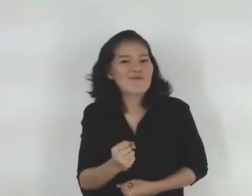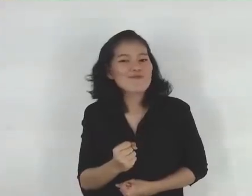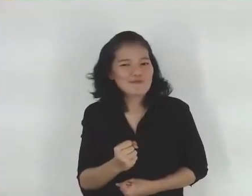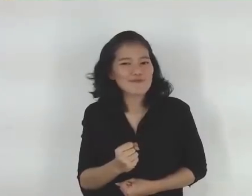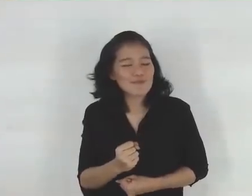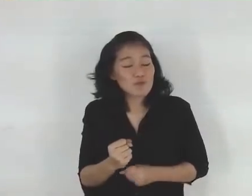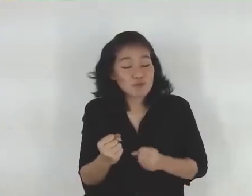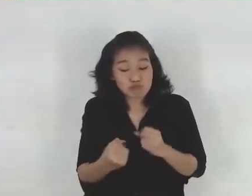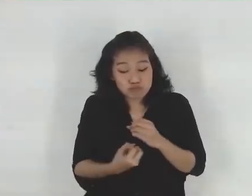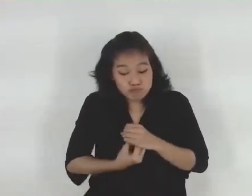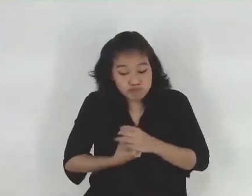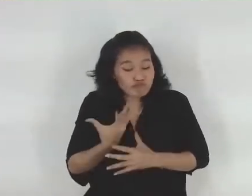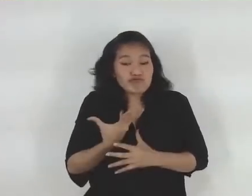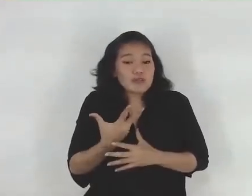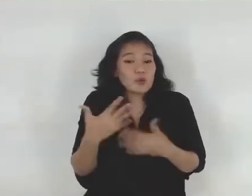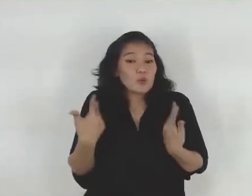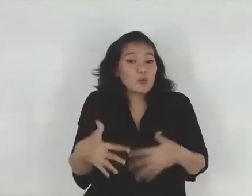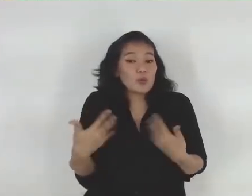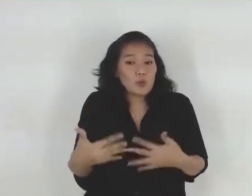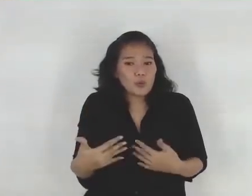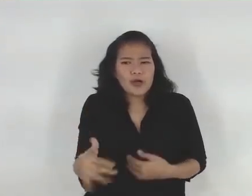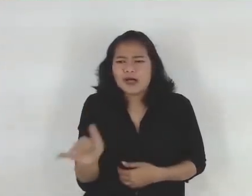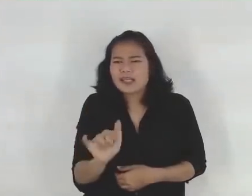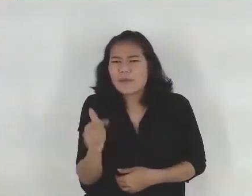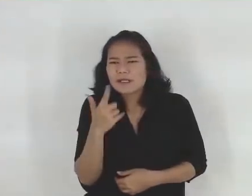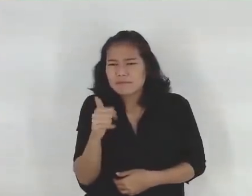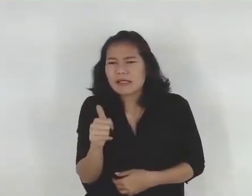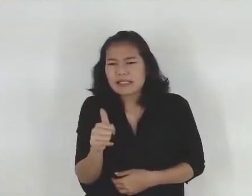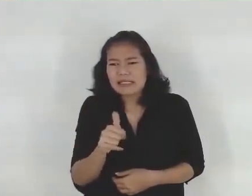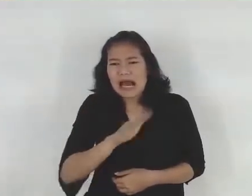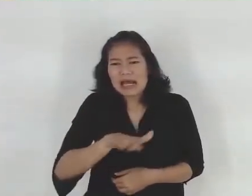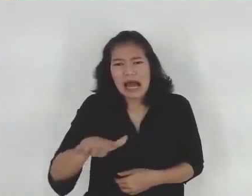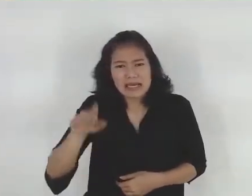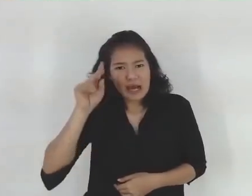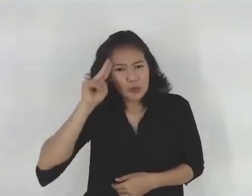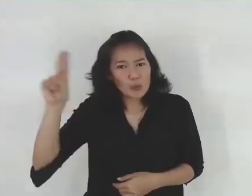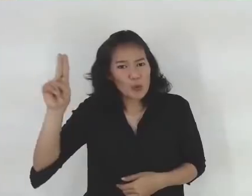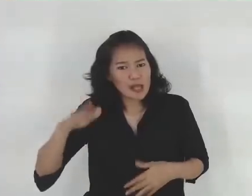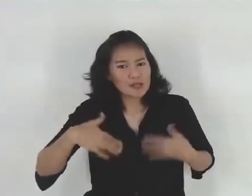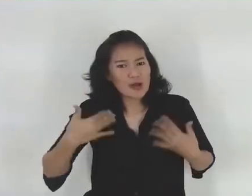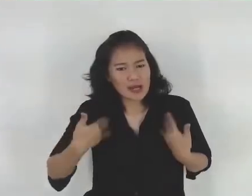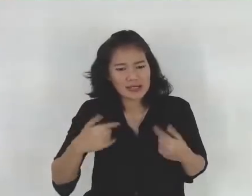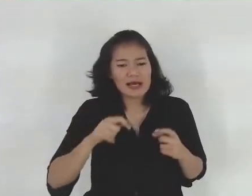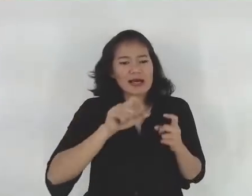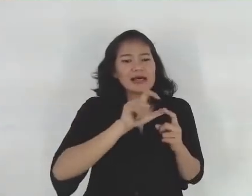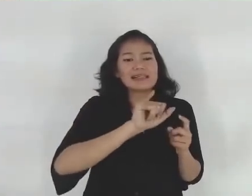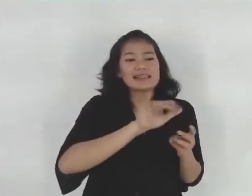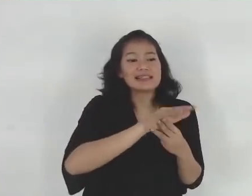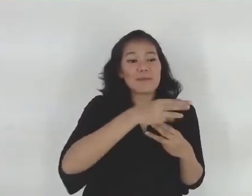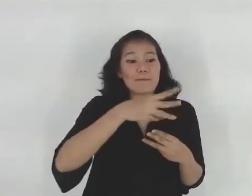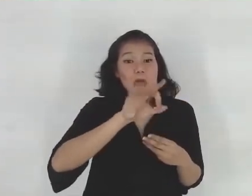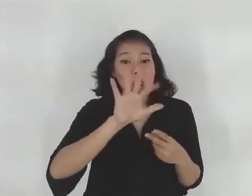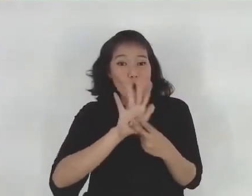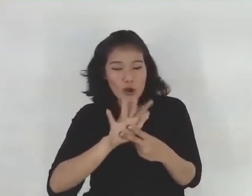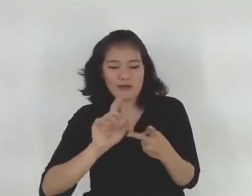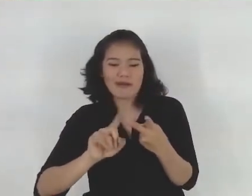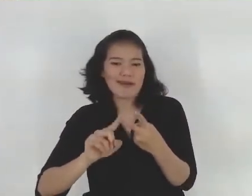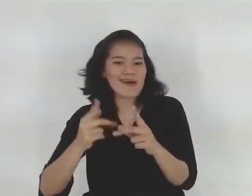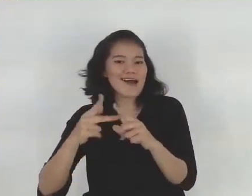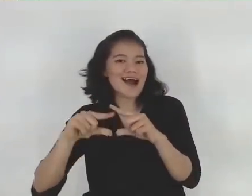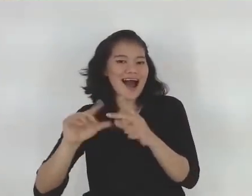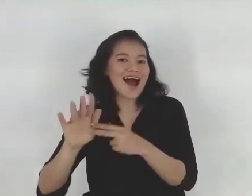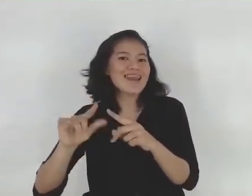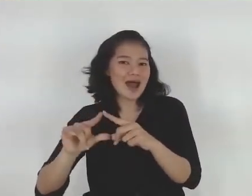biasa disini seperti sukacita hamba tuhan Simeon dan Hana yang